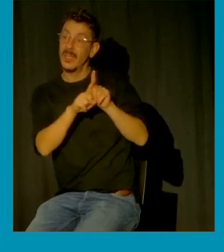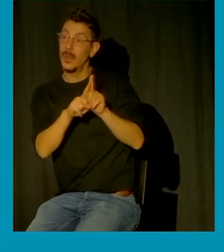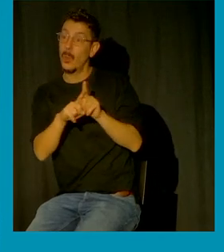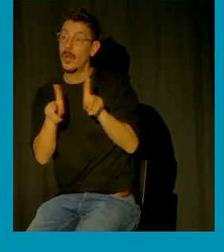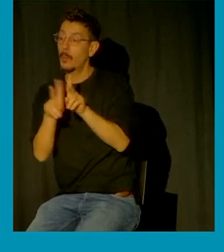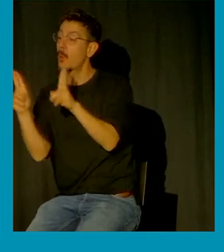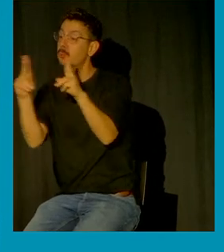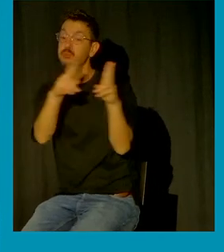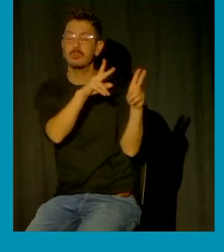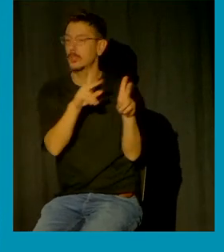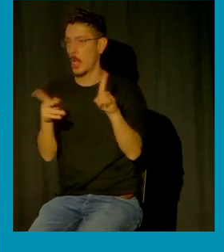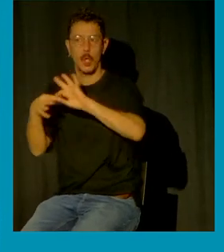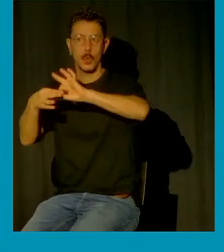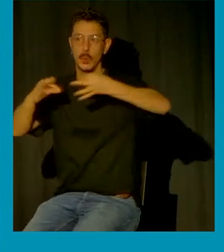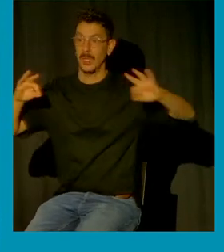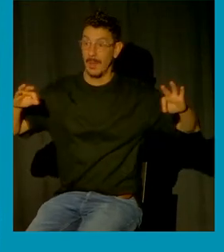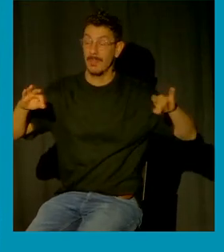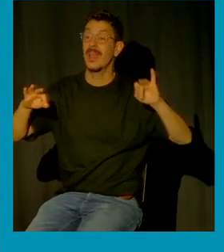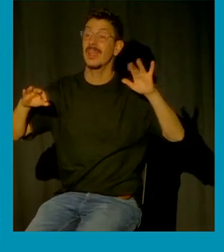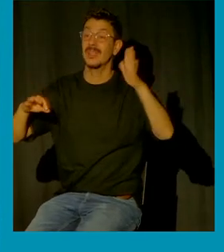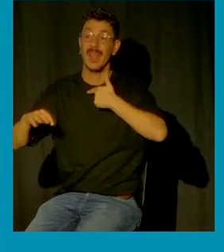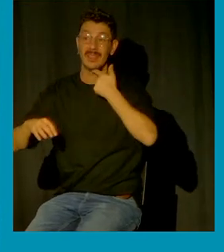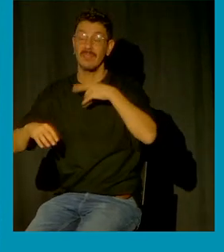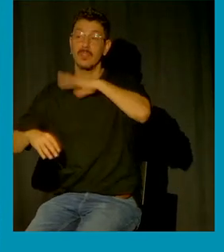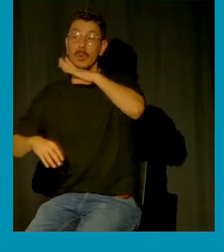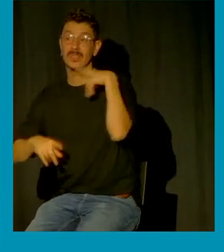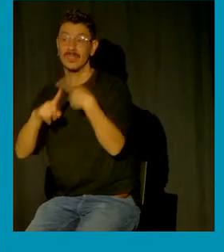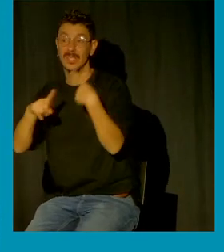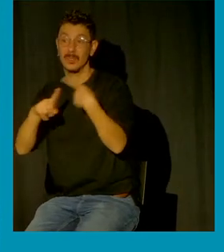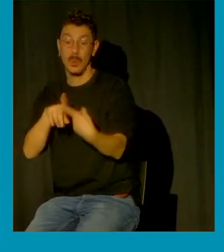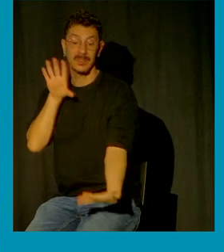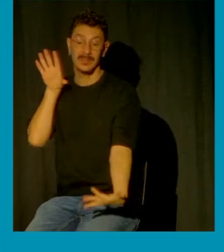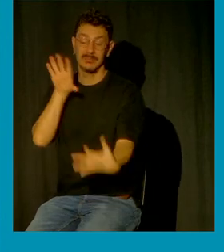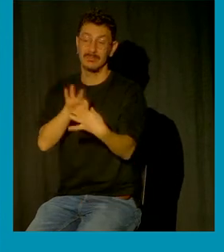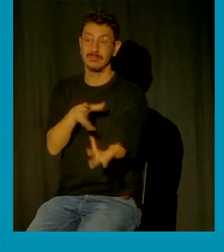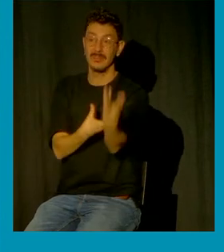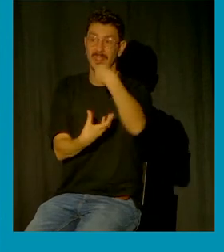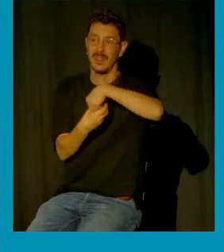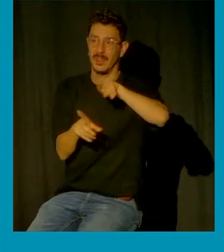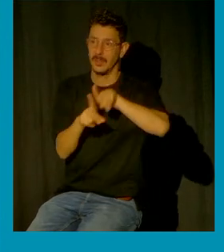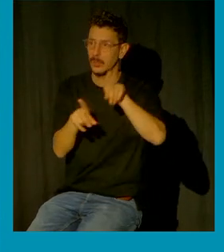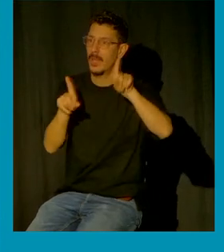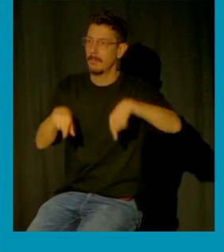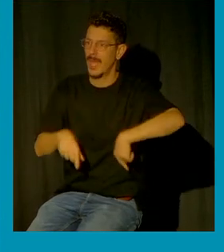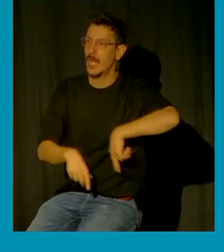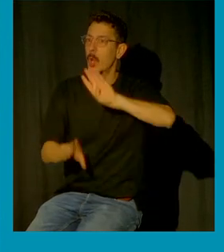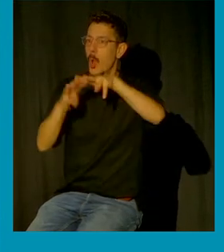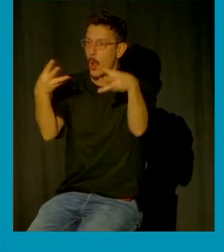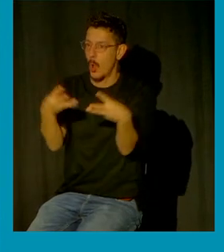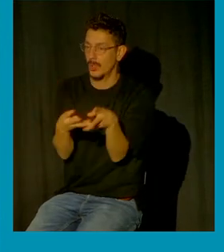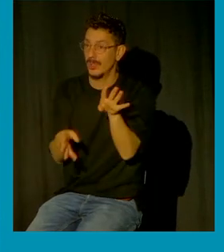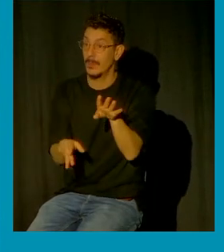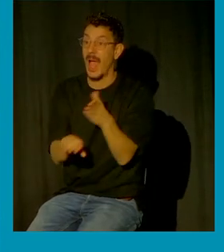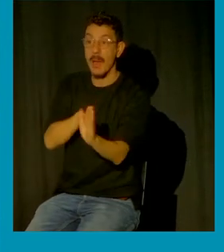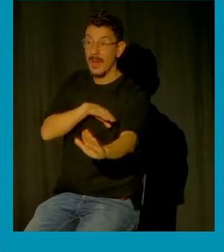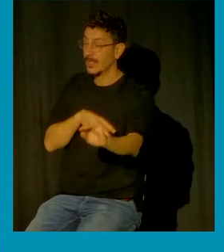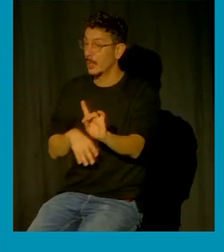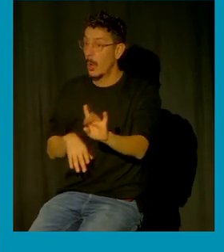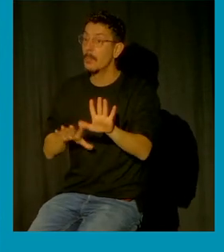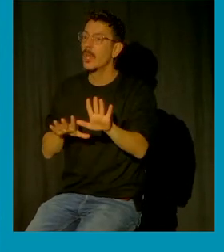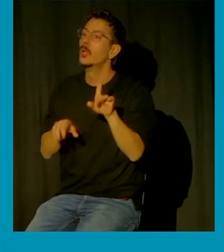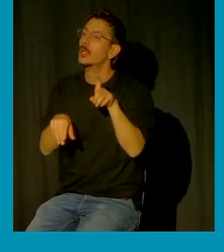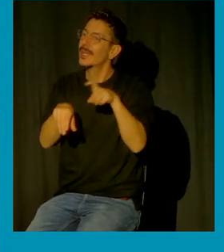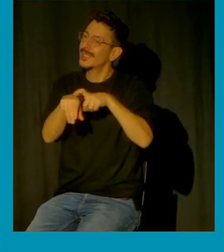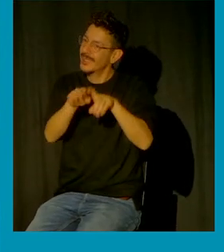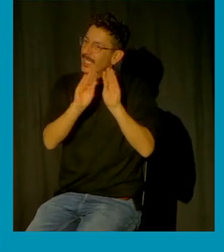entrelligades a les violències offline i no són un fenomen a part però per una altra part sí tenen unes especificitats